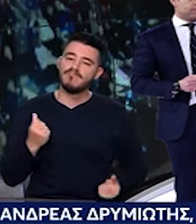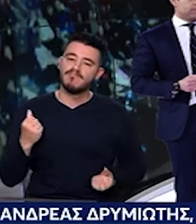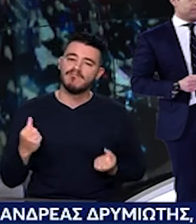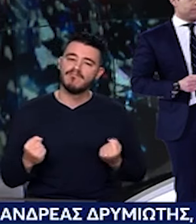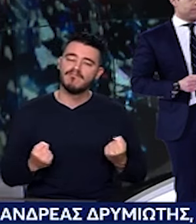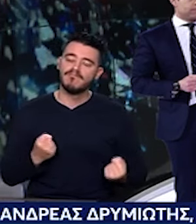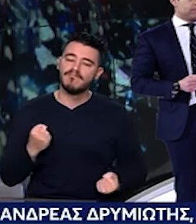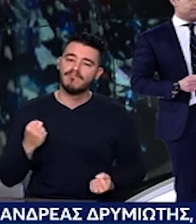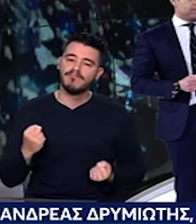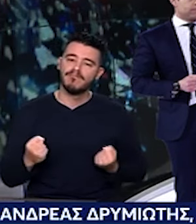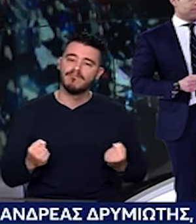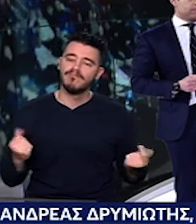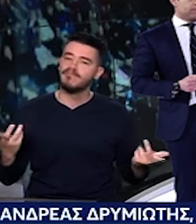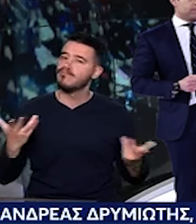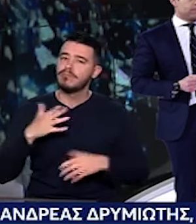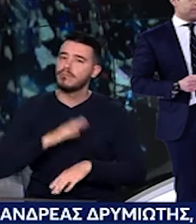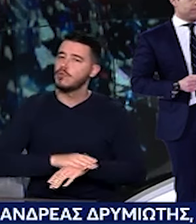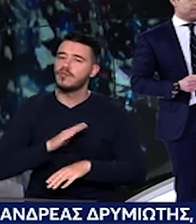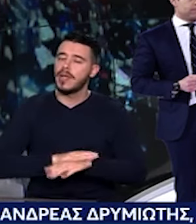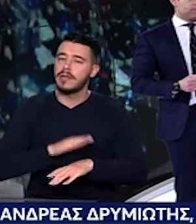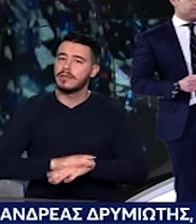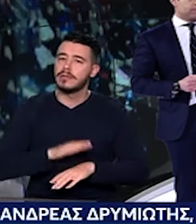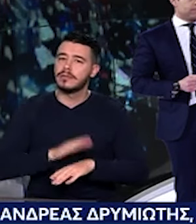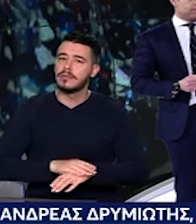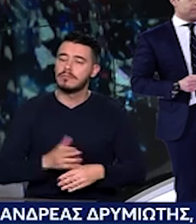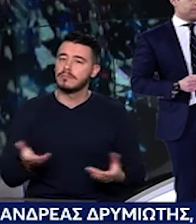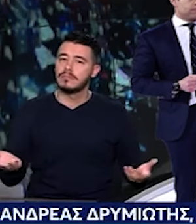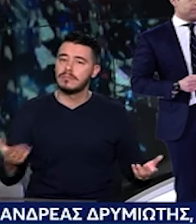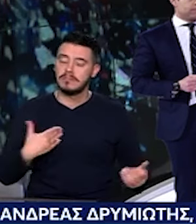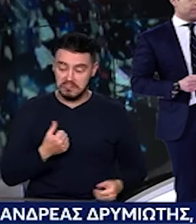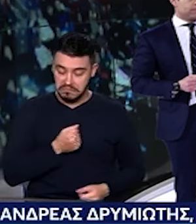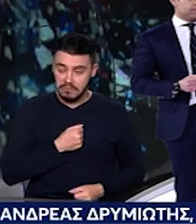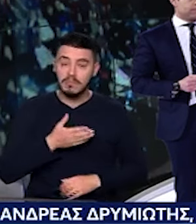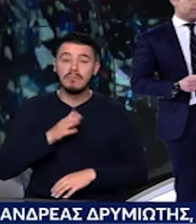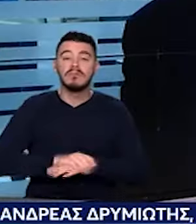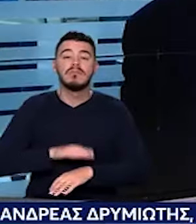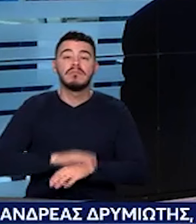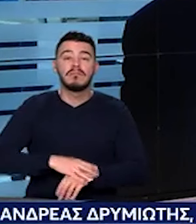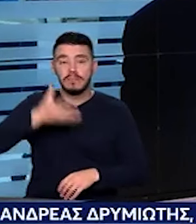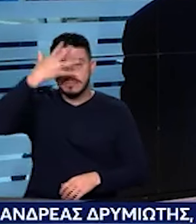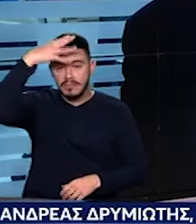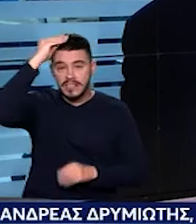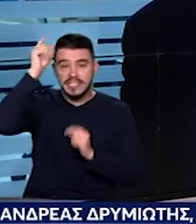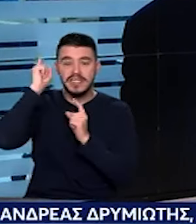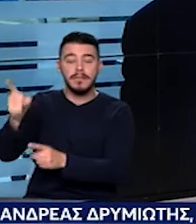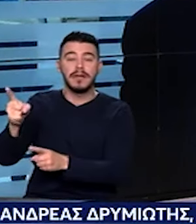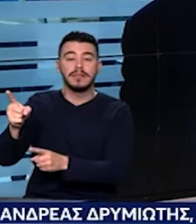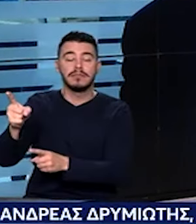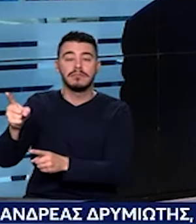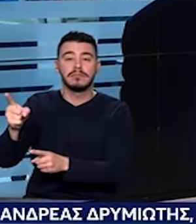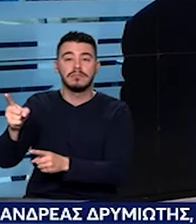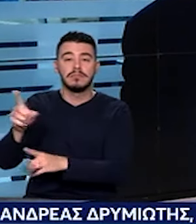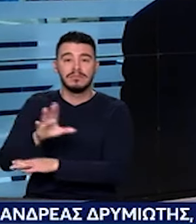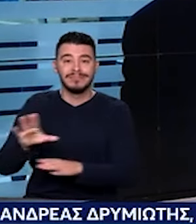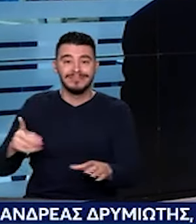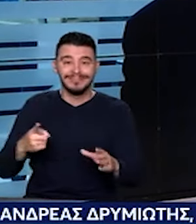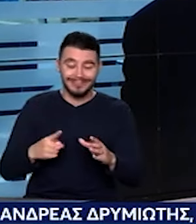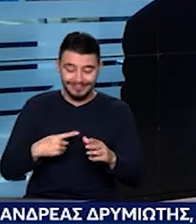πρέπει να δούμε ποιος φταίει για αυτή την ιστορία. Ο Τσίπρας φταίει. Διότι η πρώτη εκλογή του